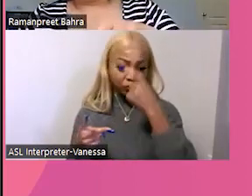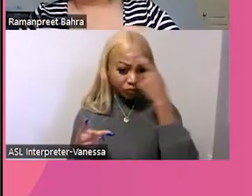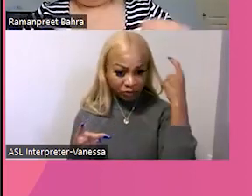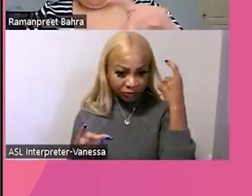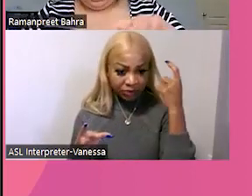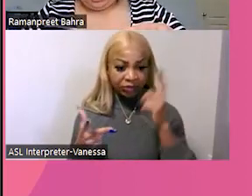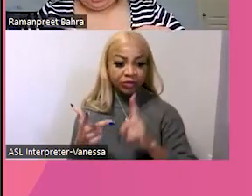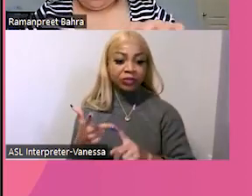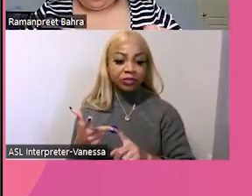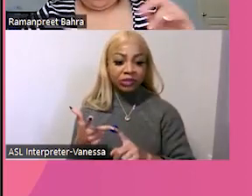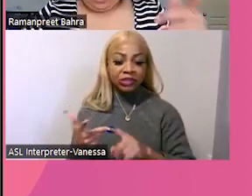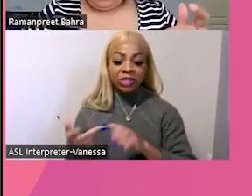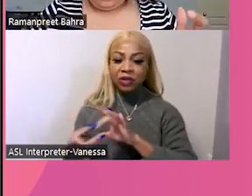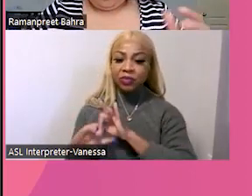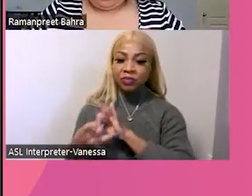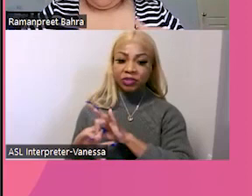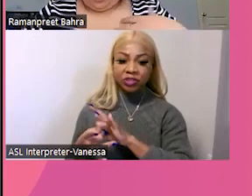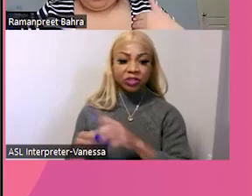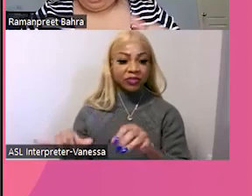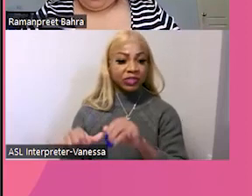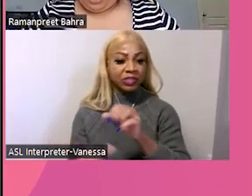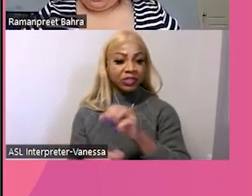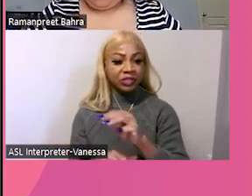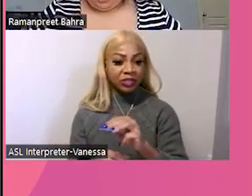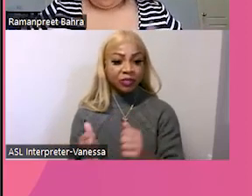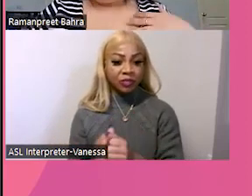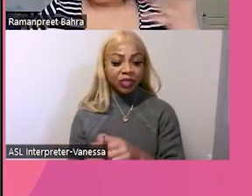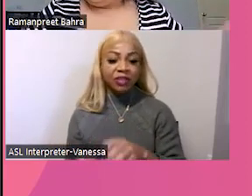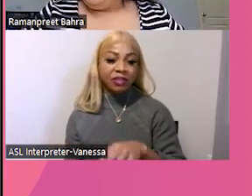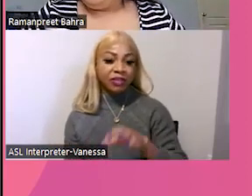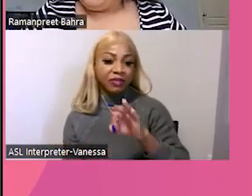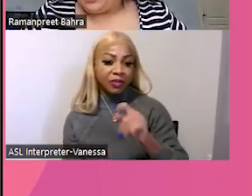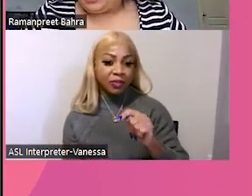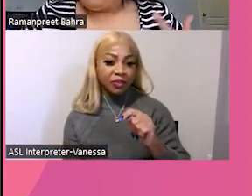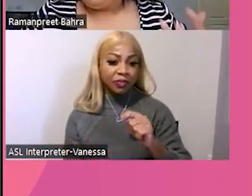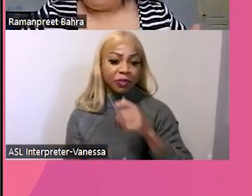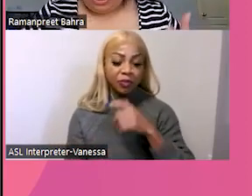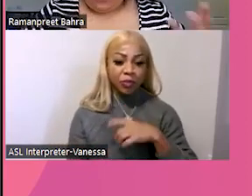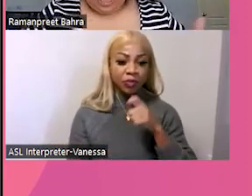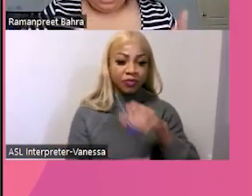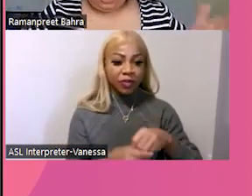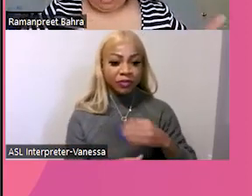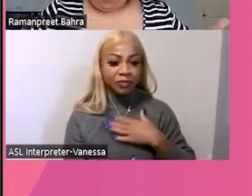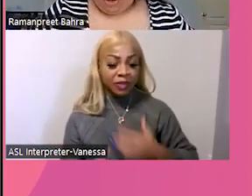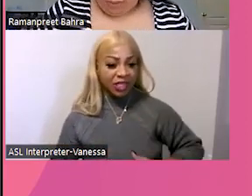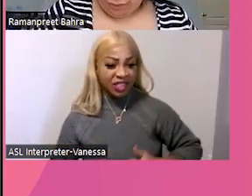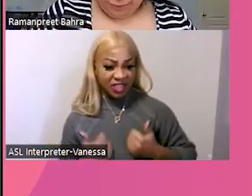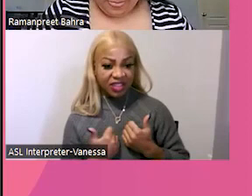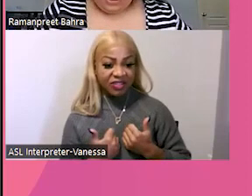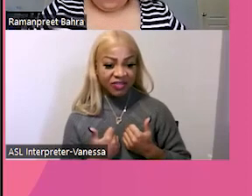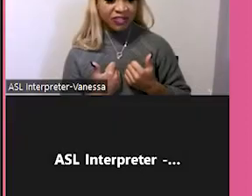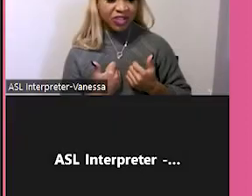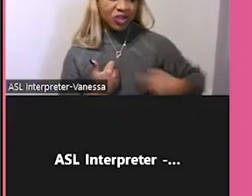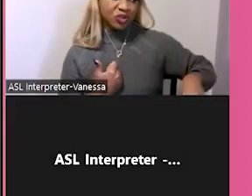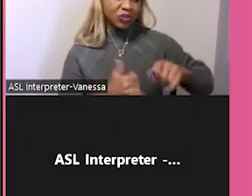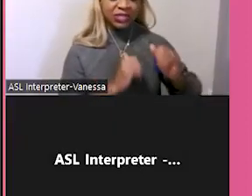de traumatisme intergénérationnel. Donc, quant à la discrimination fondée sur la taille que